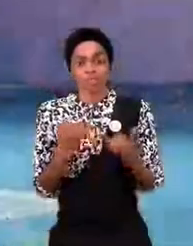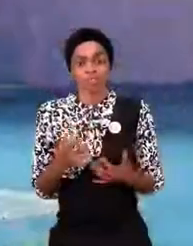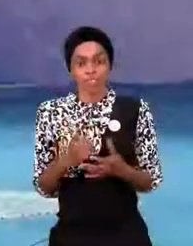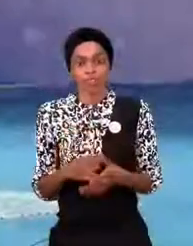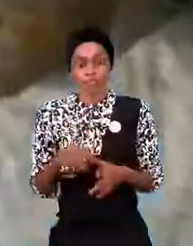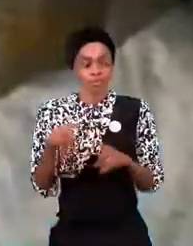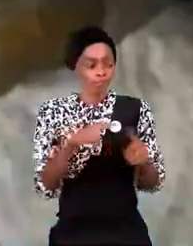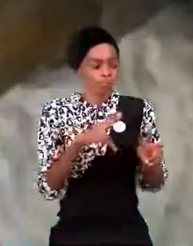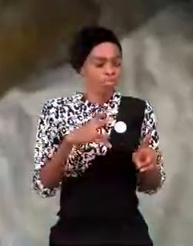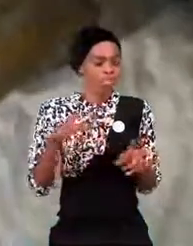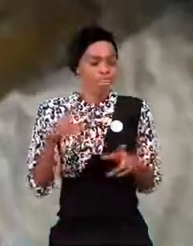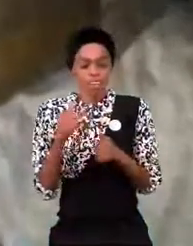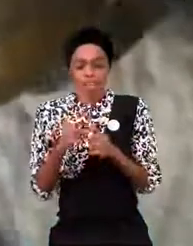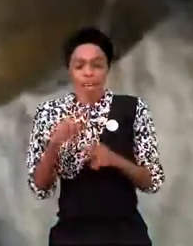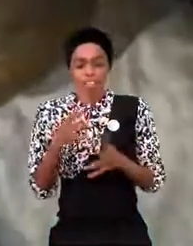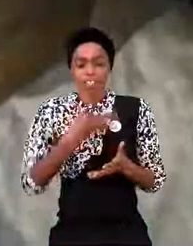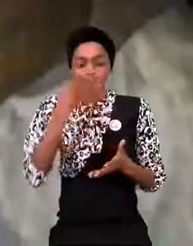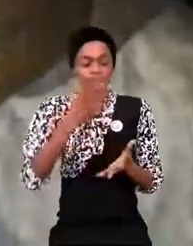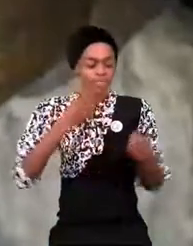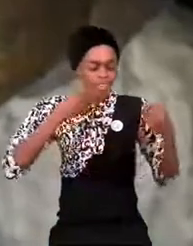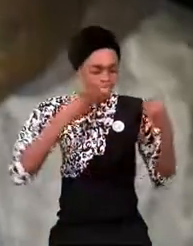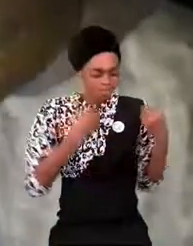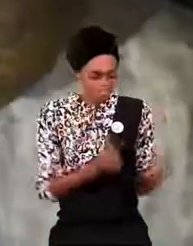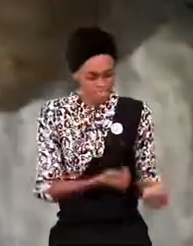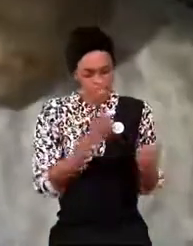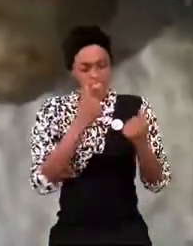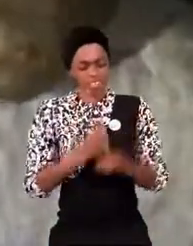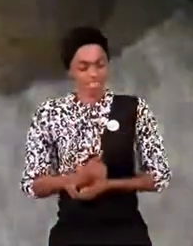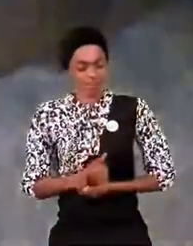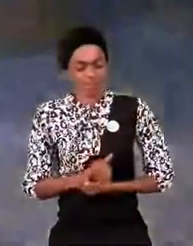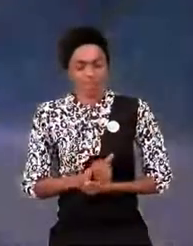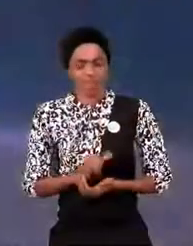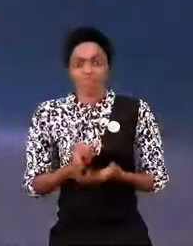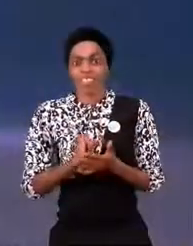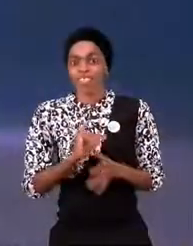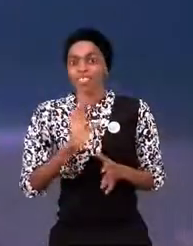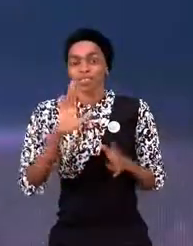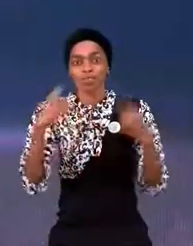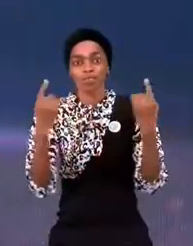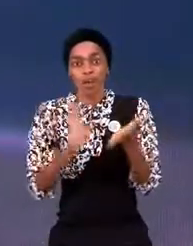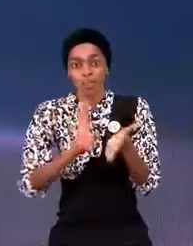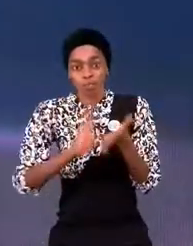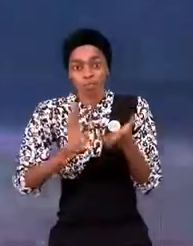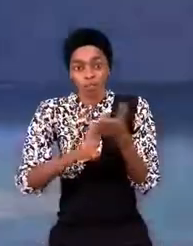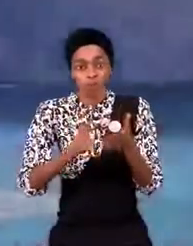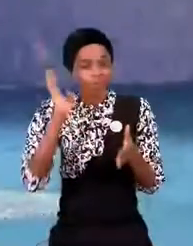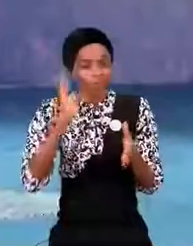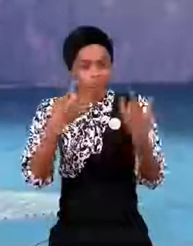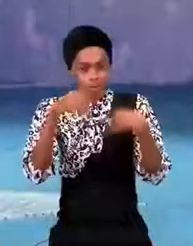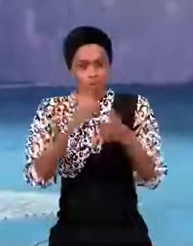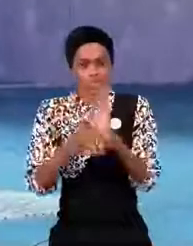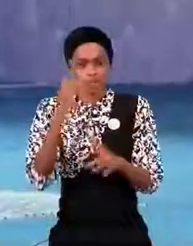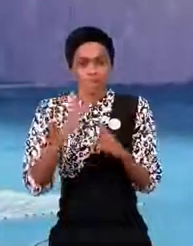C'est comme ça ton pardon va venir. C'est comme ça ton salut va venir ce soir. C'est comme ça ta guérison va venir ce